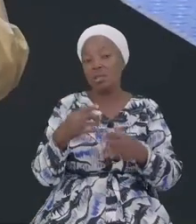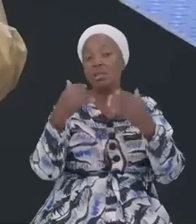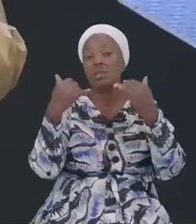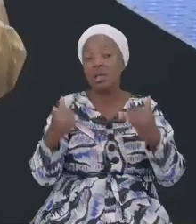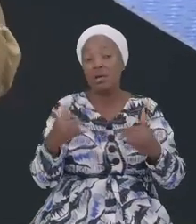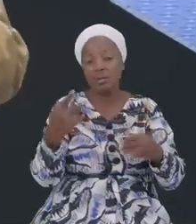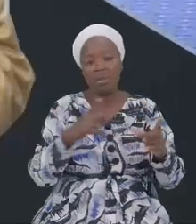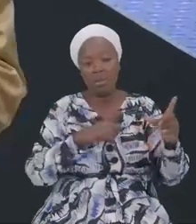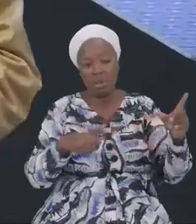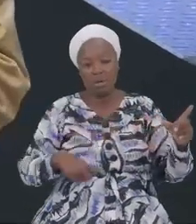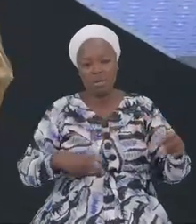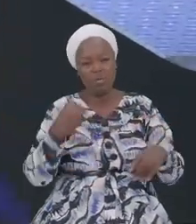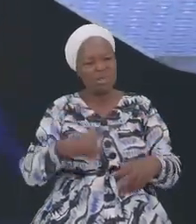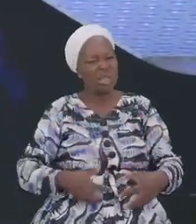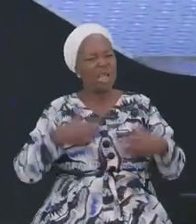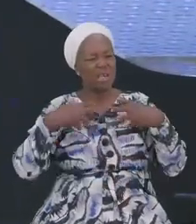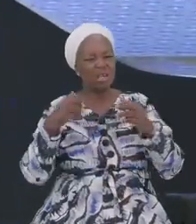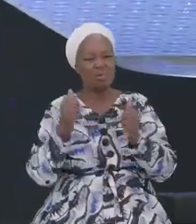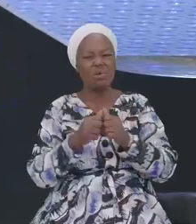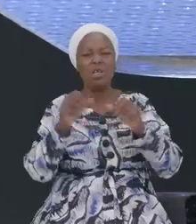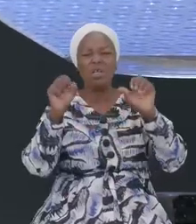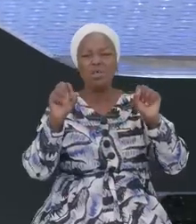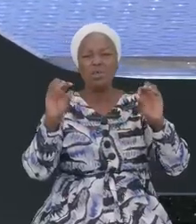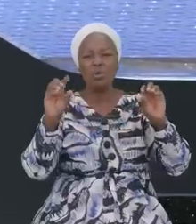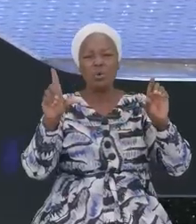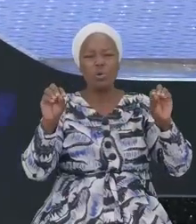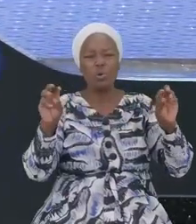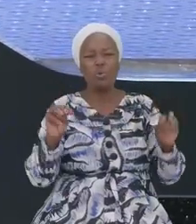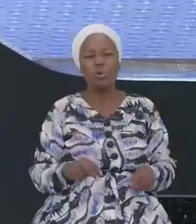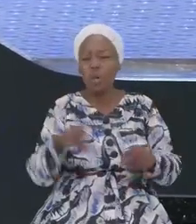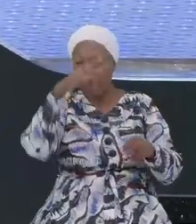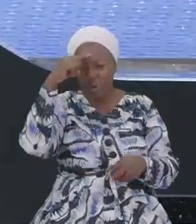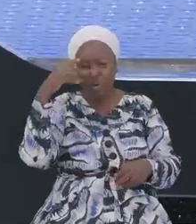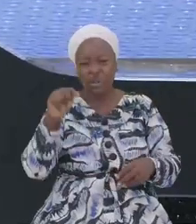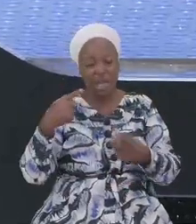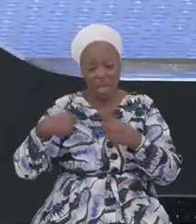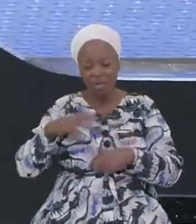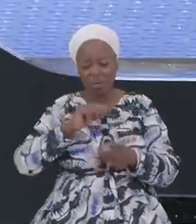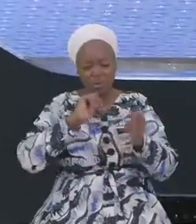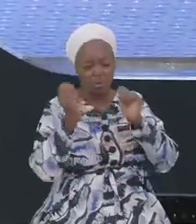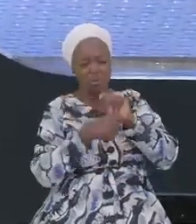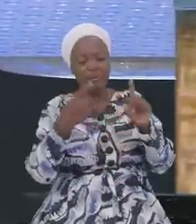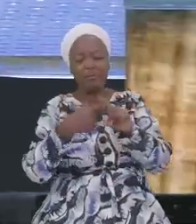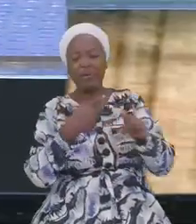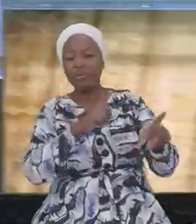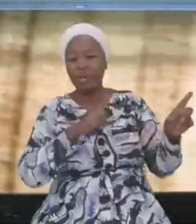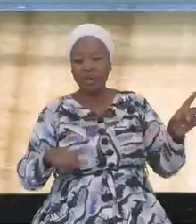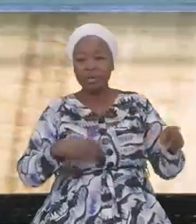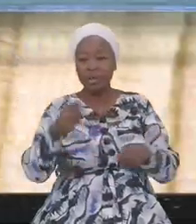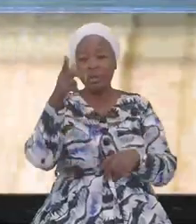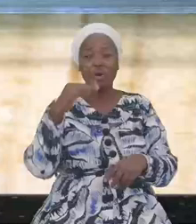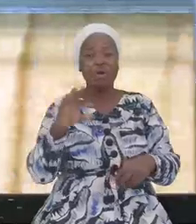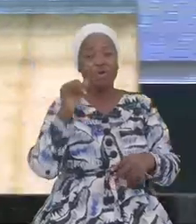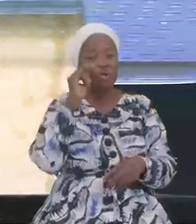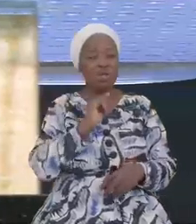Dieu, l'Éternel fut irrité contre Salomon parce qu'il avait détourné son cœur de l'Éternel, le Dieu d'Israël, qui